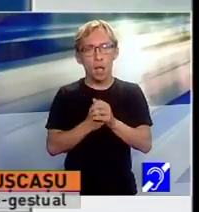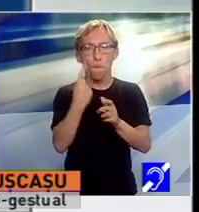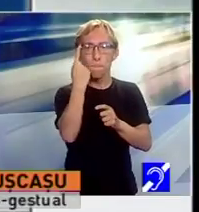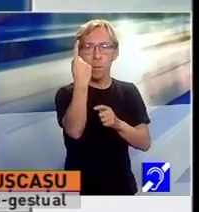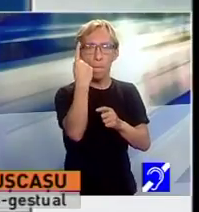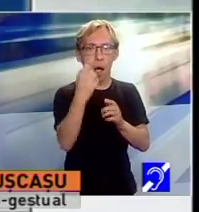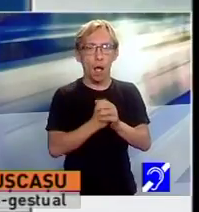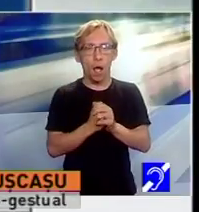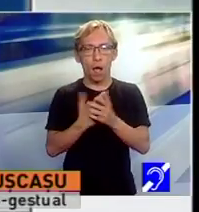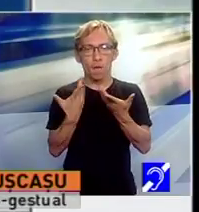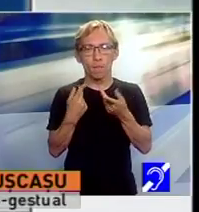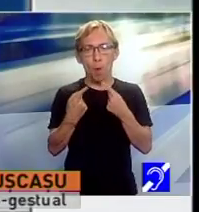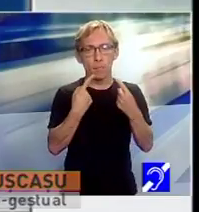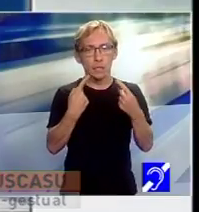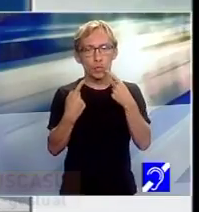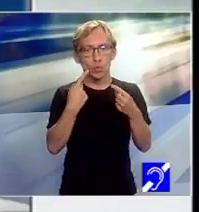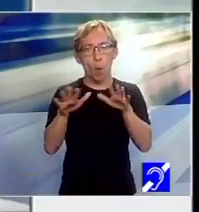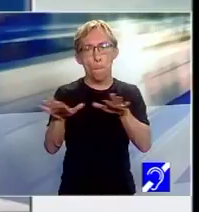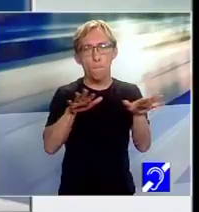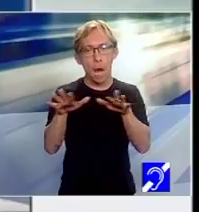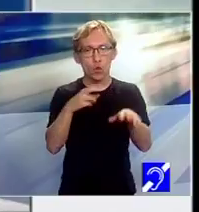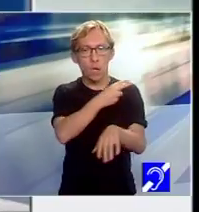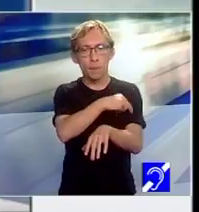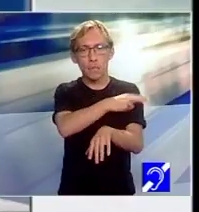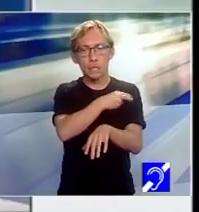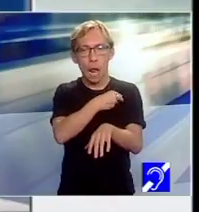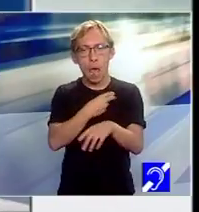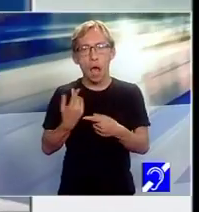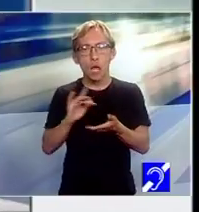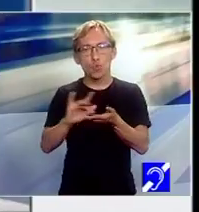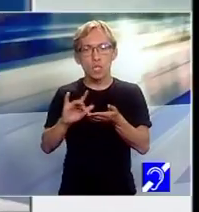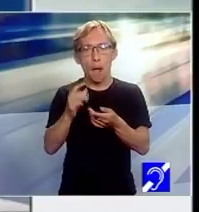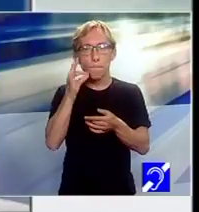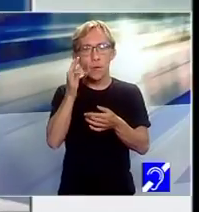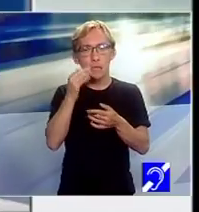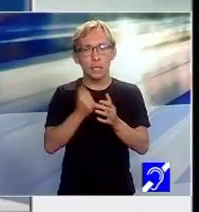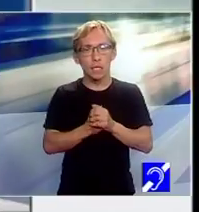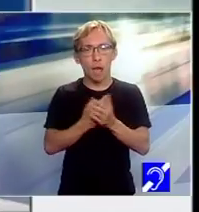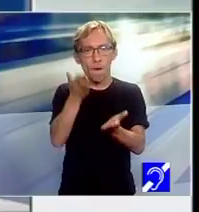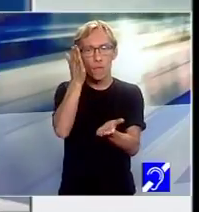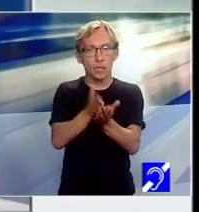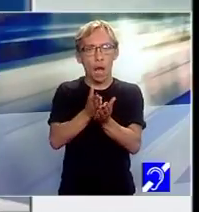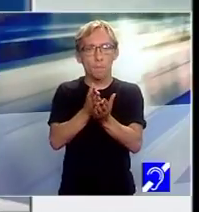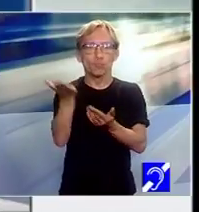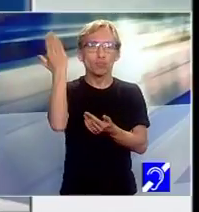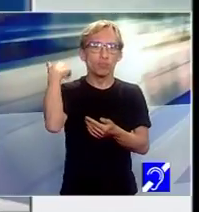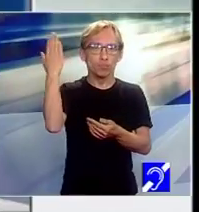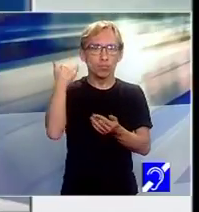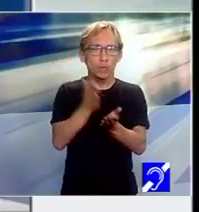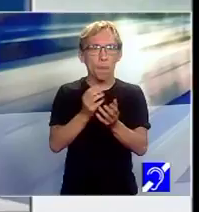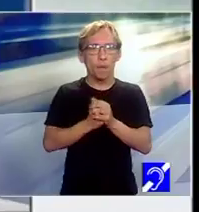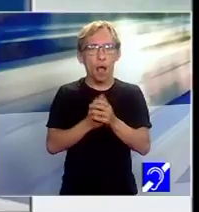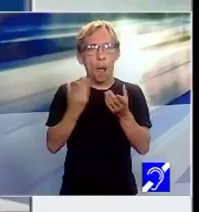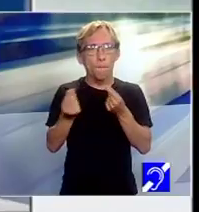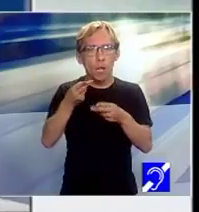parte a ediției de azi vom sta de vorbă cu managerul Spitalului Județean de Urgență Bistrița, așa cum de altfel am stabilit în urmă cu puțin timp, pentru a afla